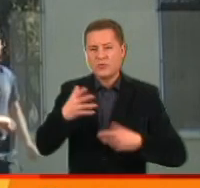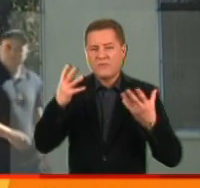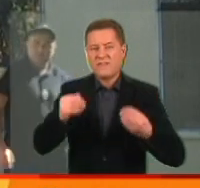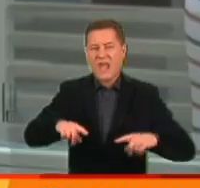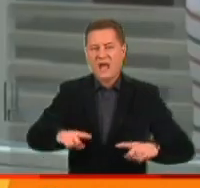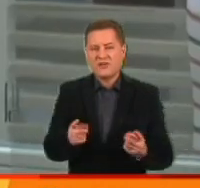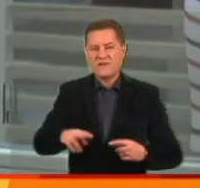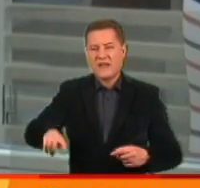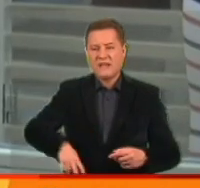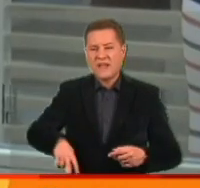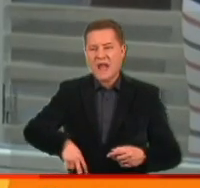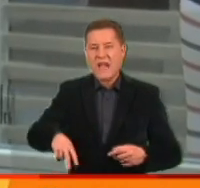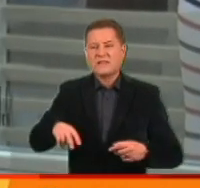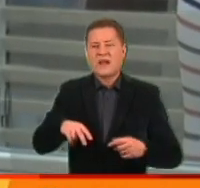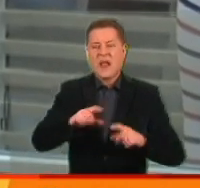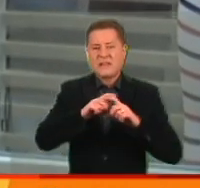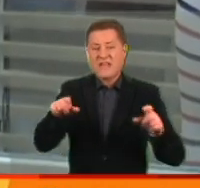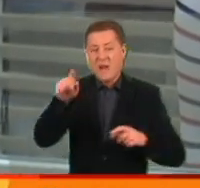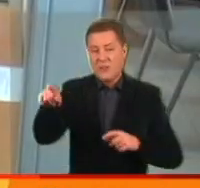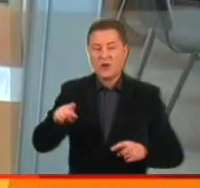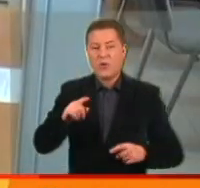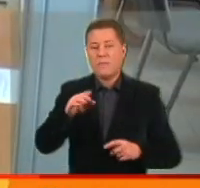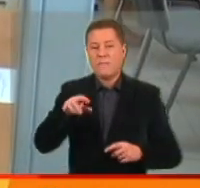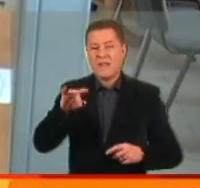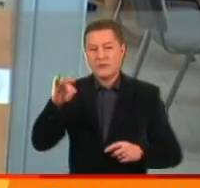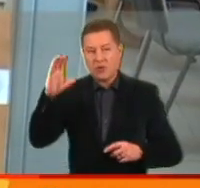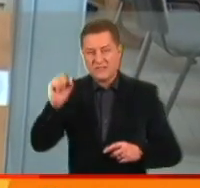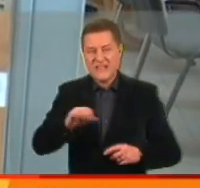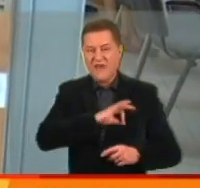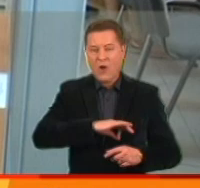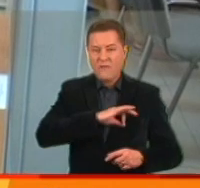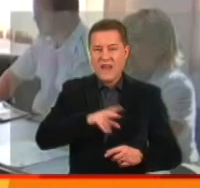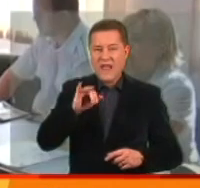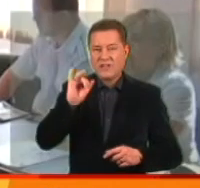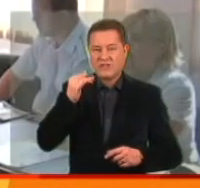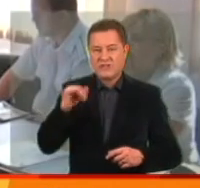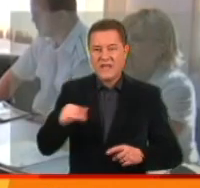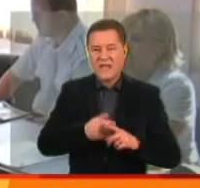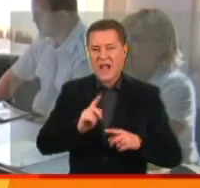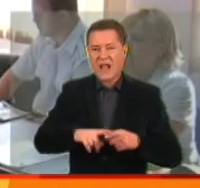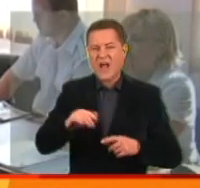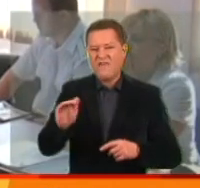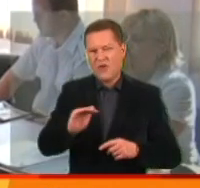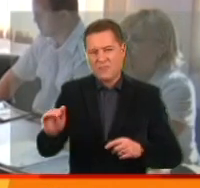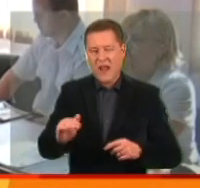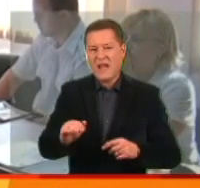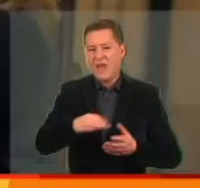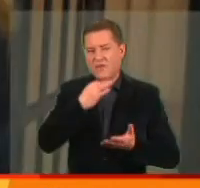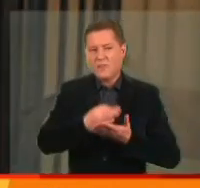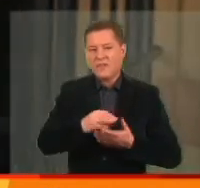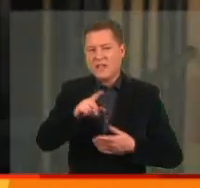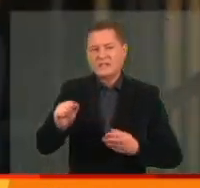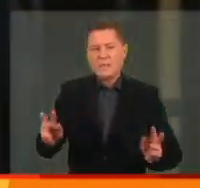арештували директора табору Петроса Саркісяна та виховательку Наталю Янчук, яка формально відповідала за пожежну